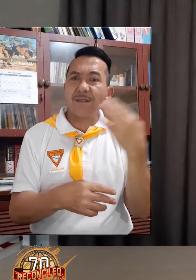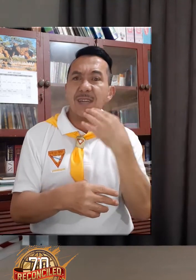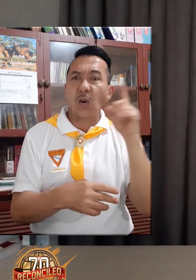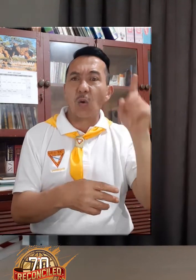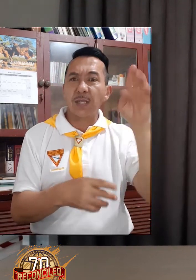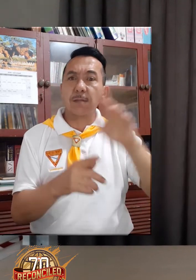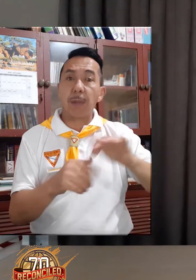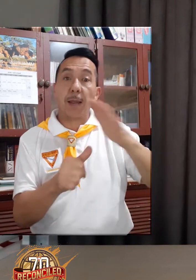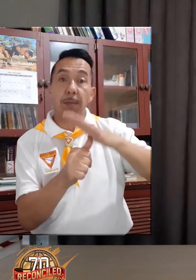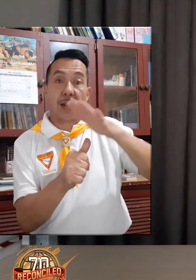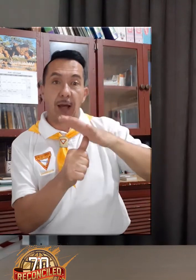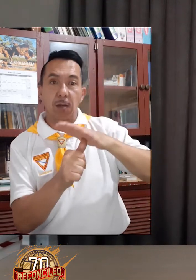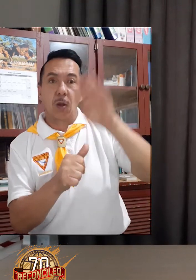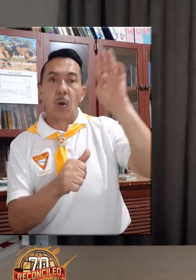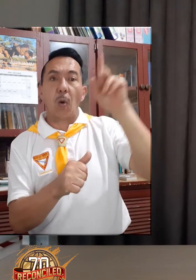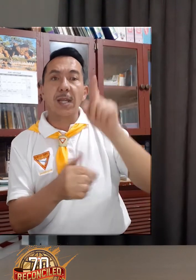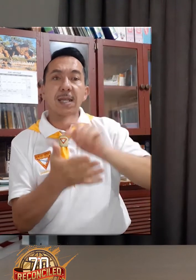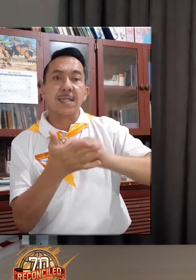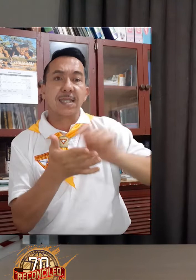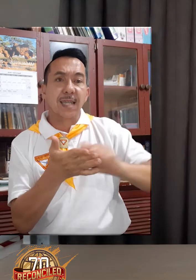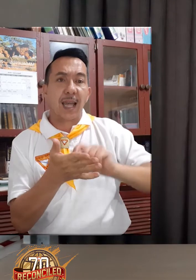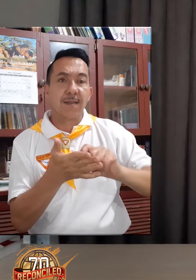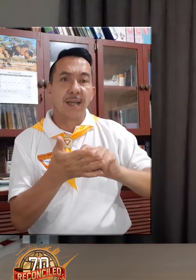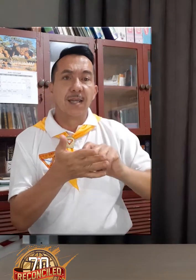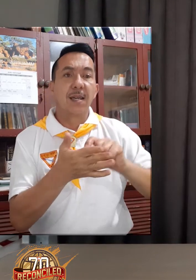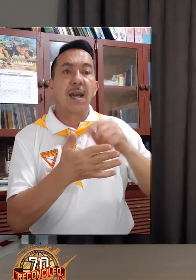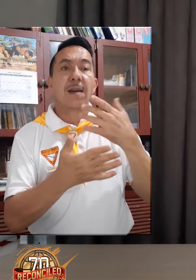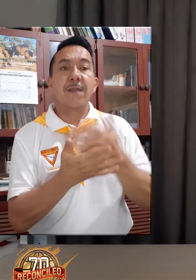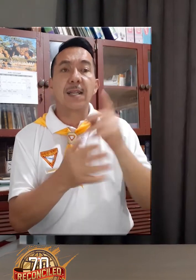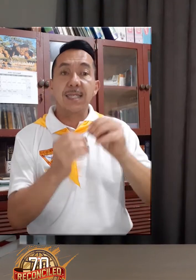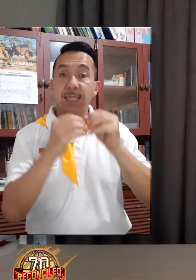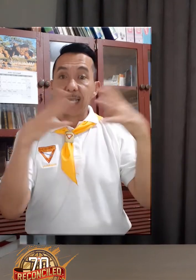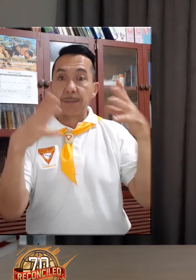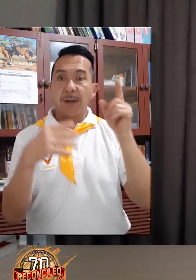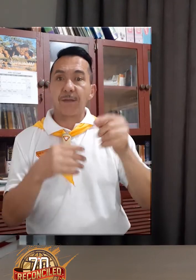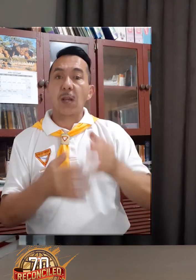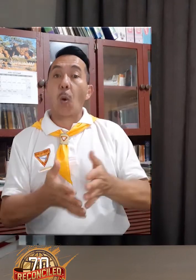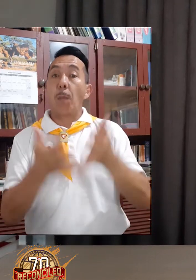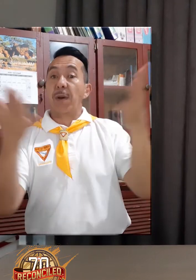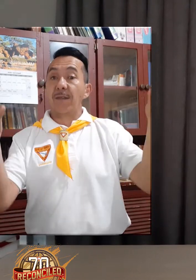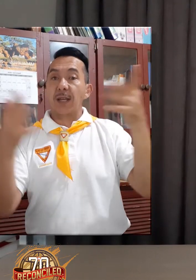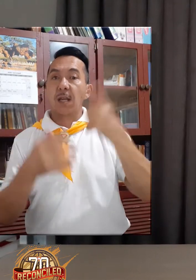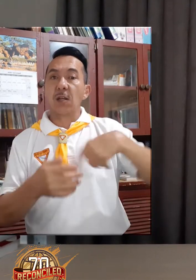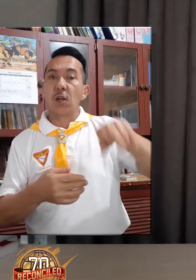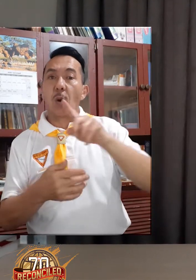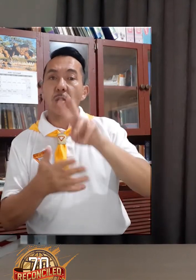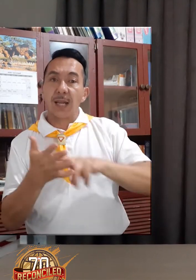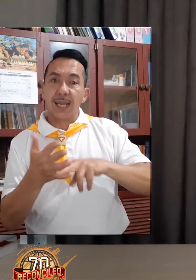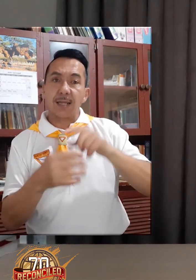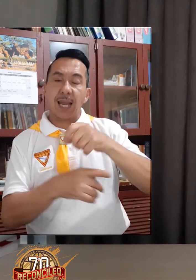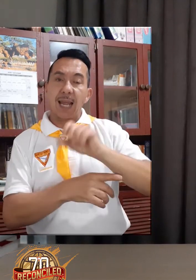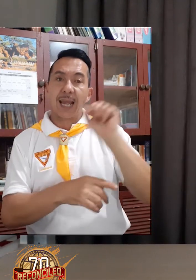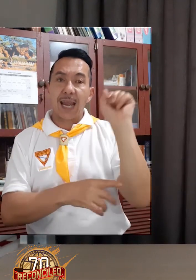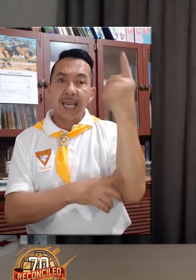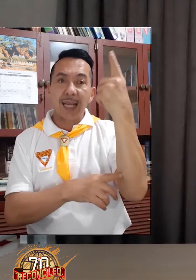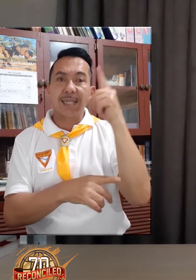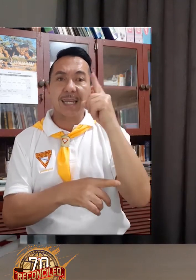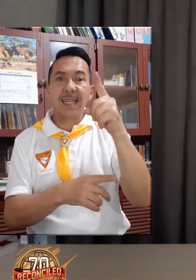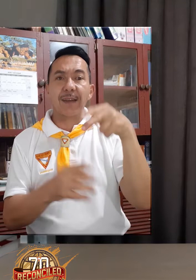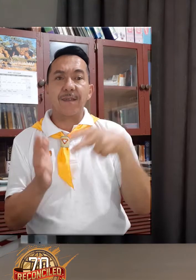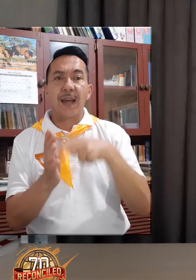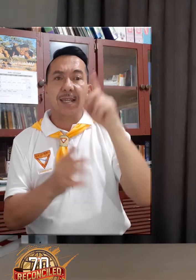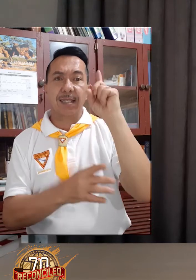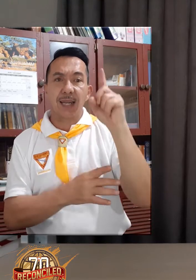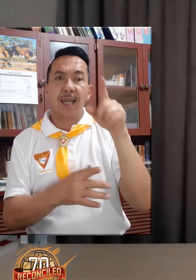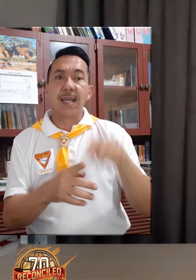is baie belangrik. God kan beskryf word as die skepper, die opperwese, soos ons lees in Genesis 1:1. In